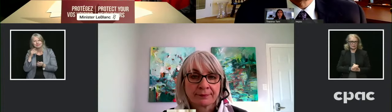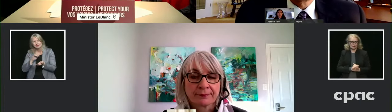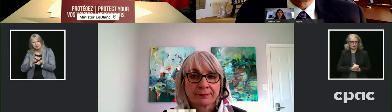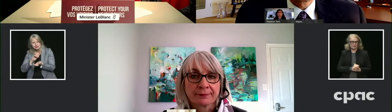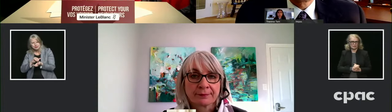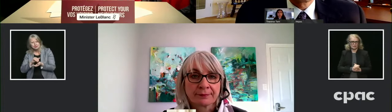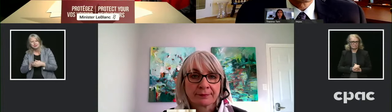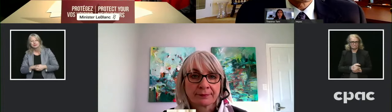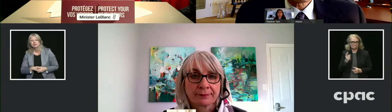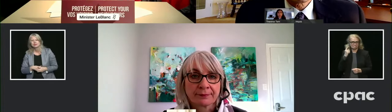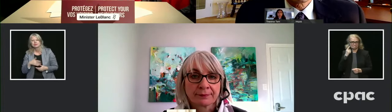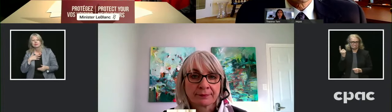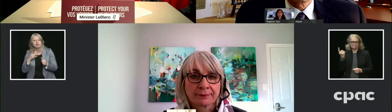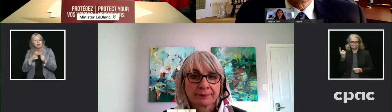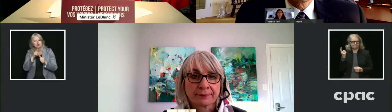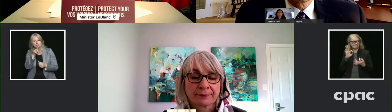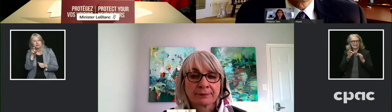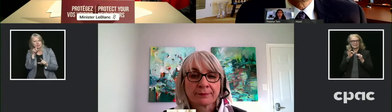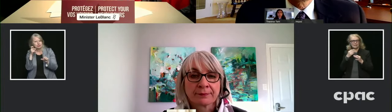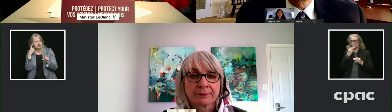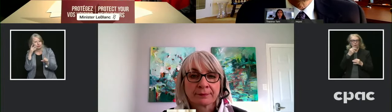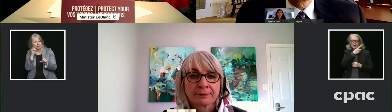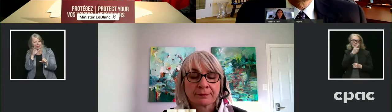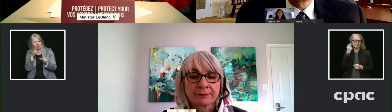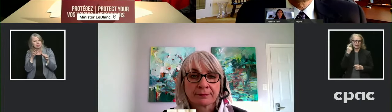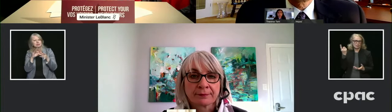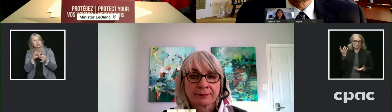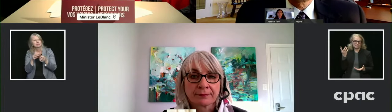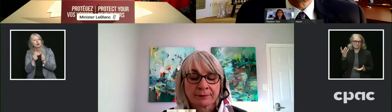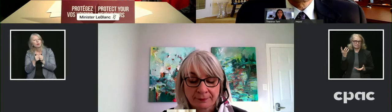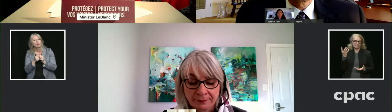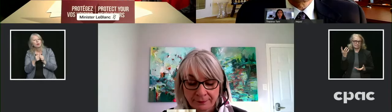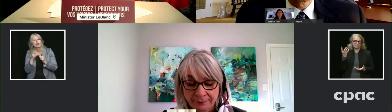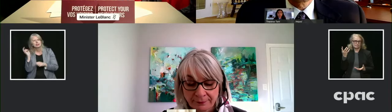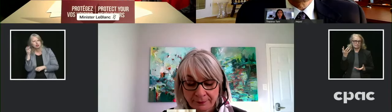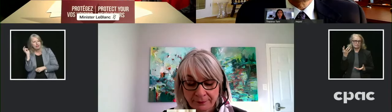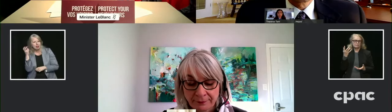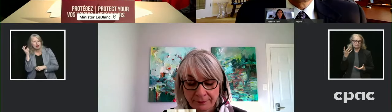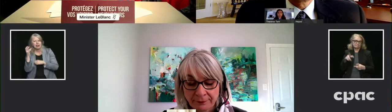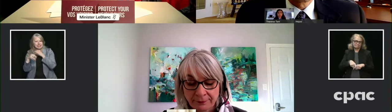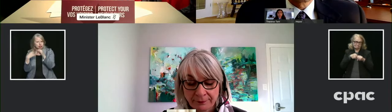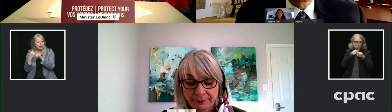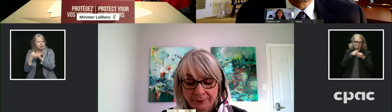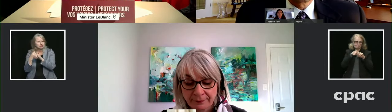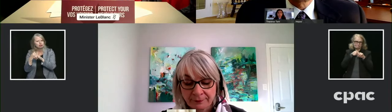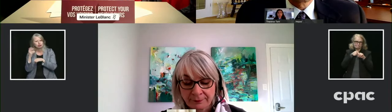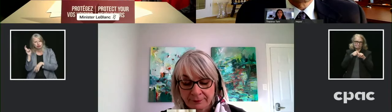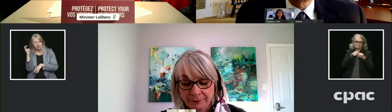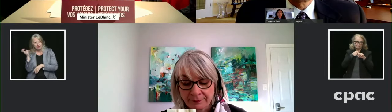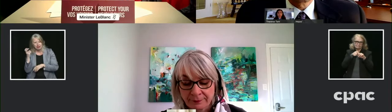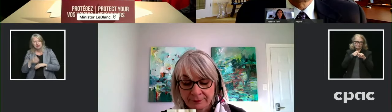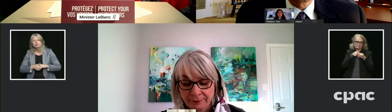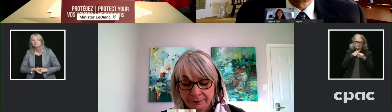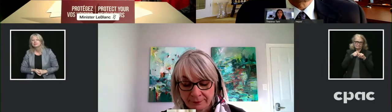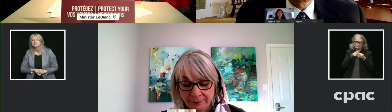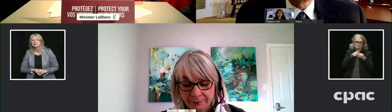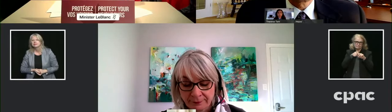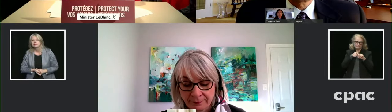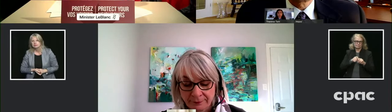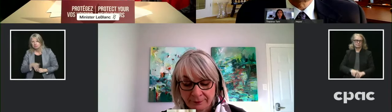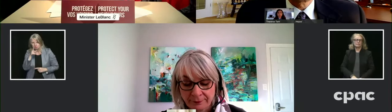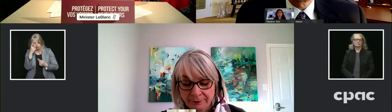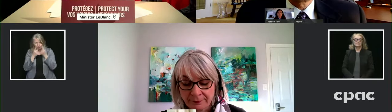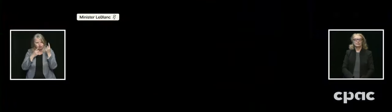is for Minister Blair about travel requirements and international travel. Are you considering